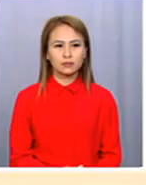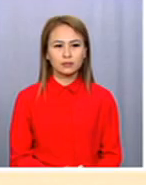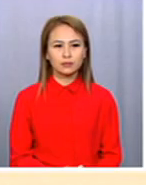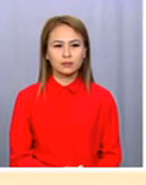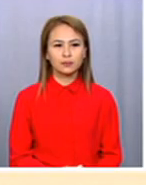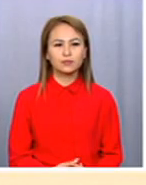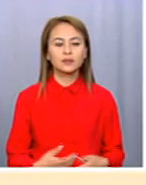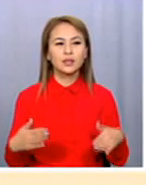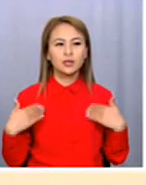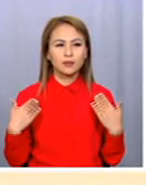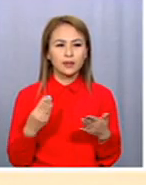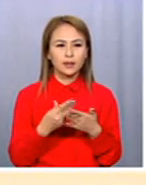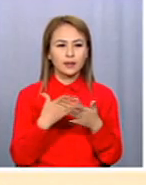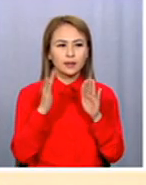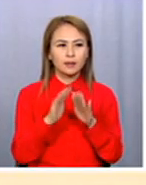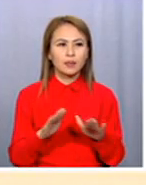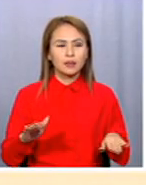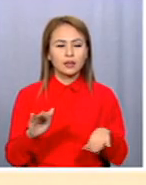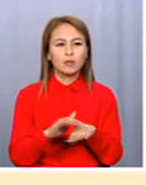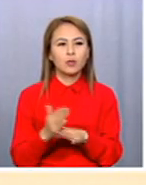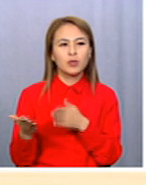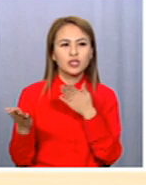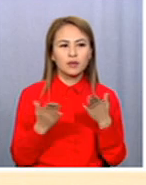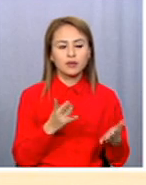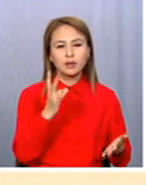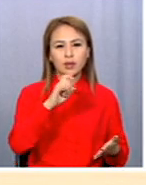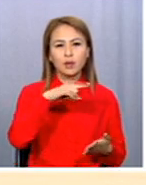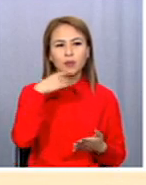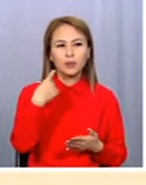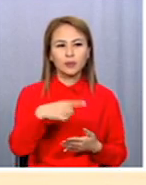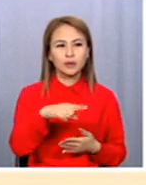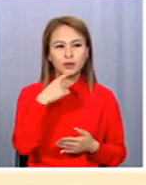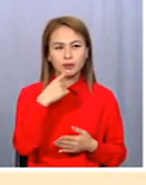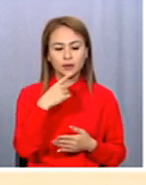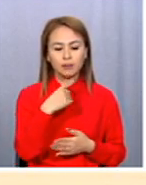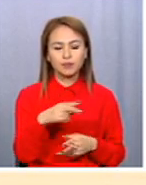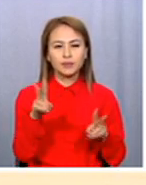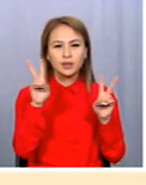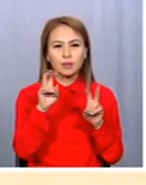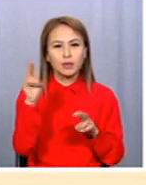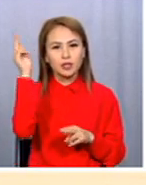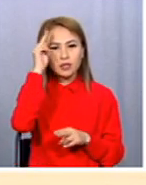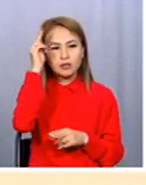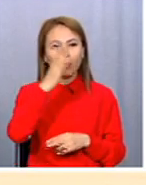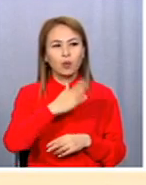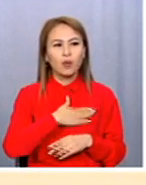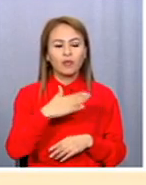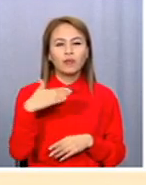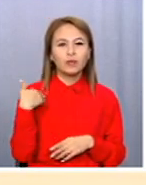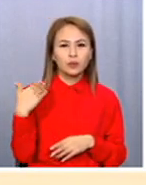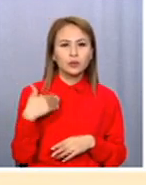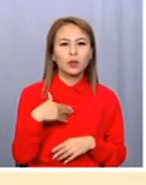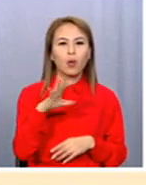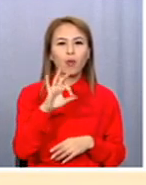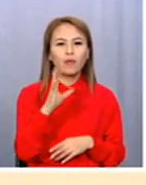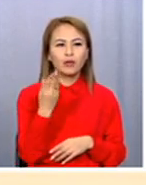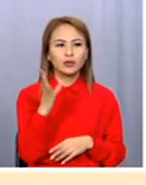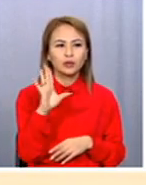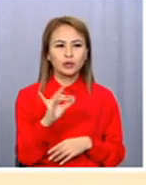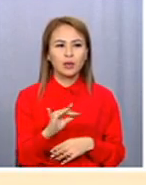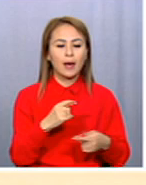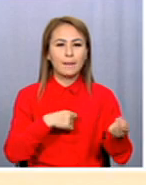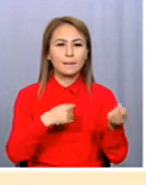Здравствуйте, дорогие ребята! Добро пожаловать на урок русского языка. Тема нашего урока – фрукты и овощи.